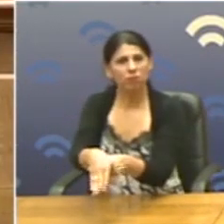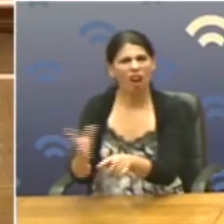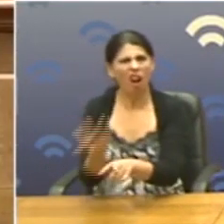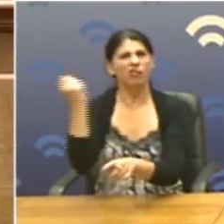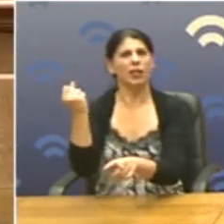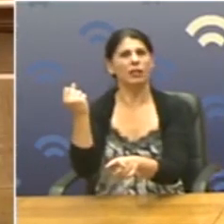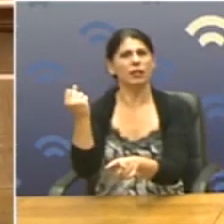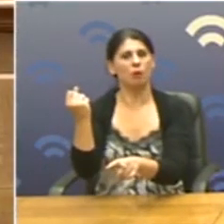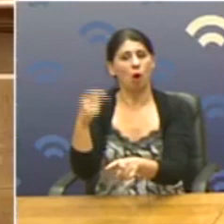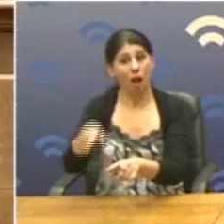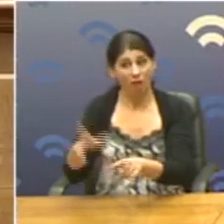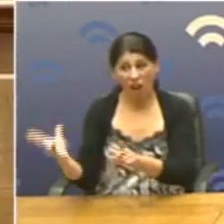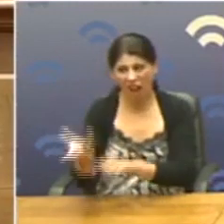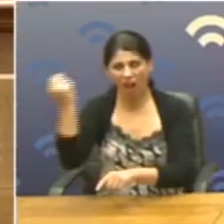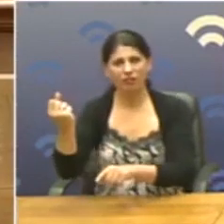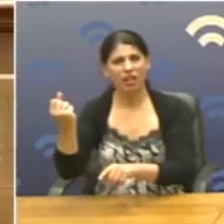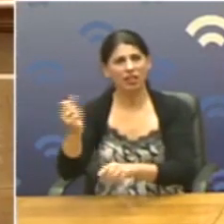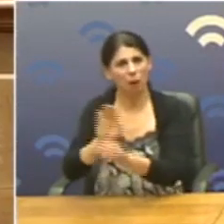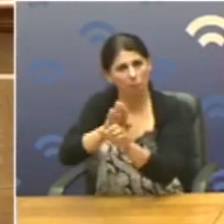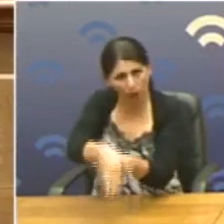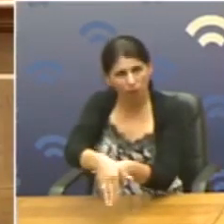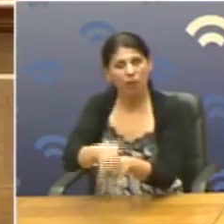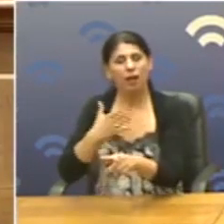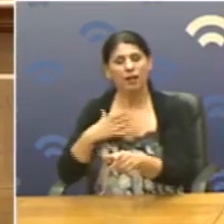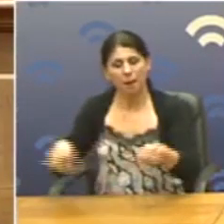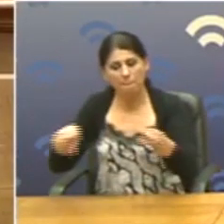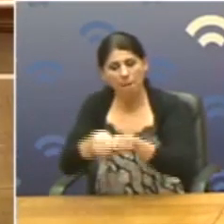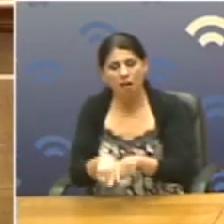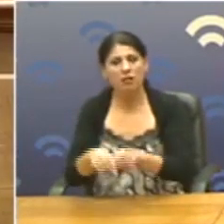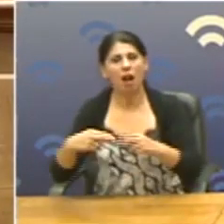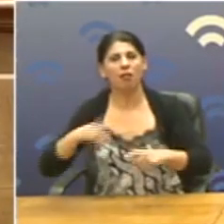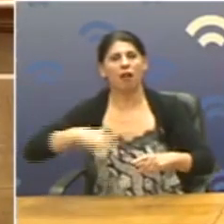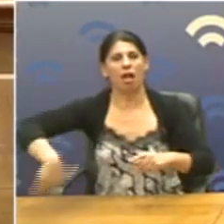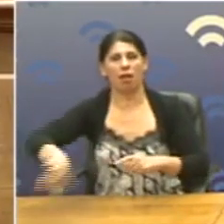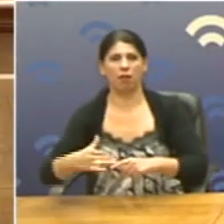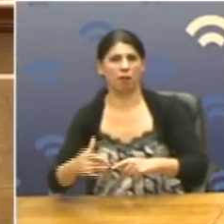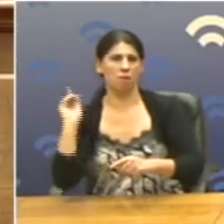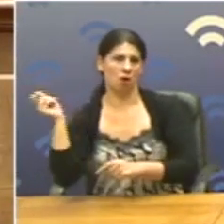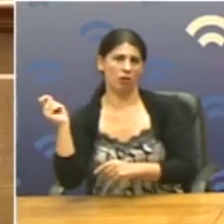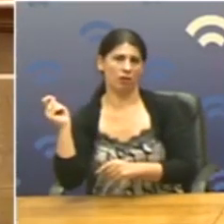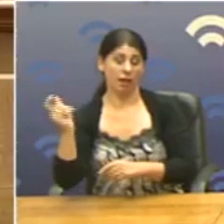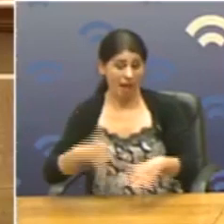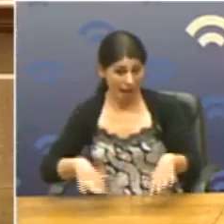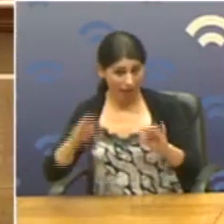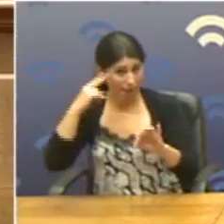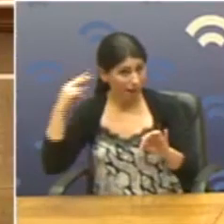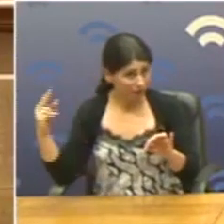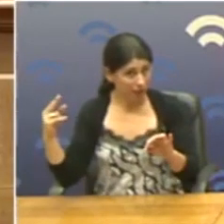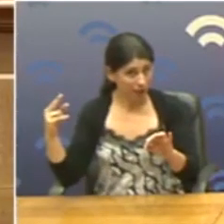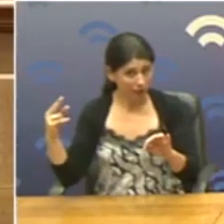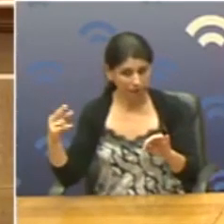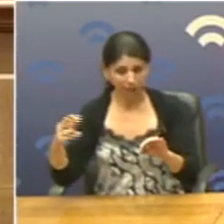που πάει χέρι-χέρι με την αντιλαϊκή πολιτική σας. Και ξεκινάτε με το άσυλο γιατί